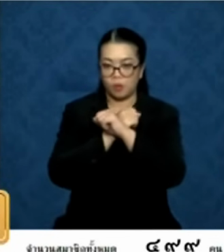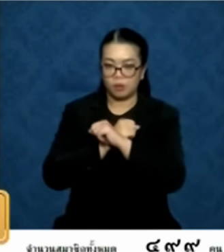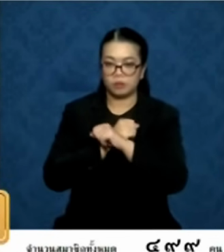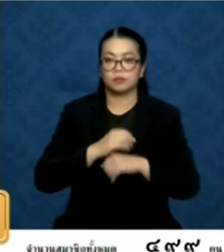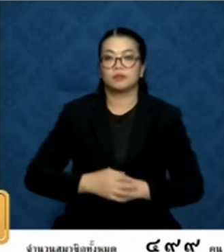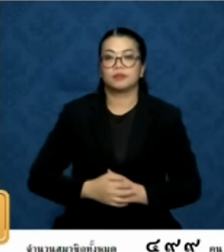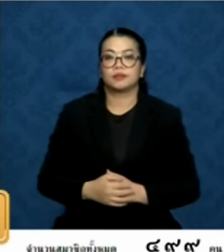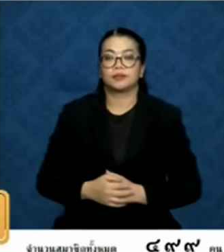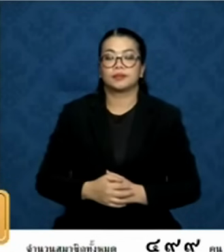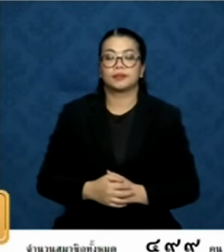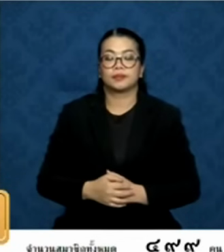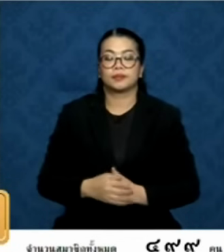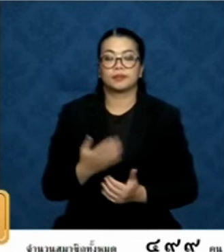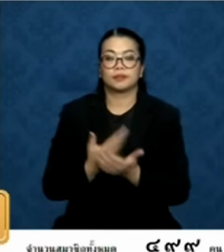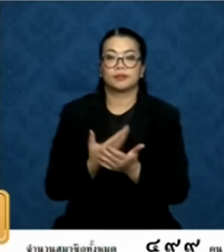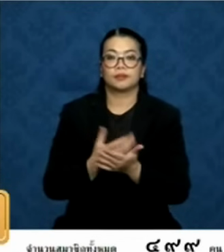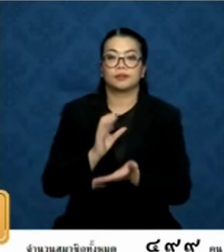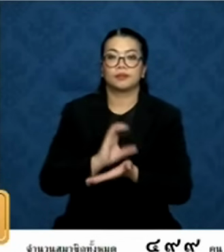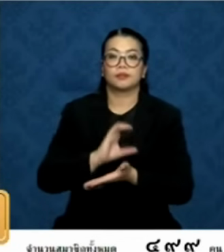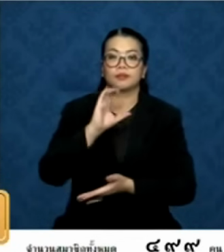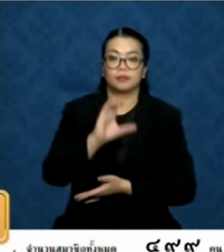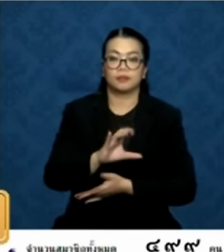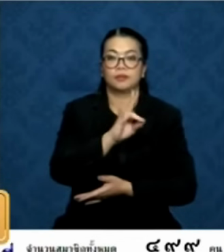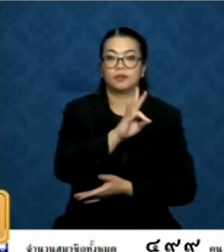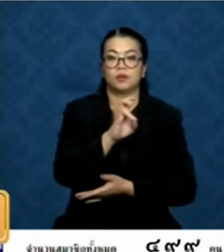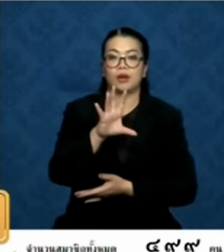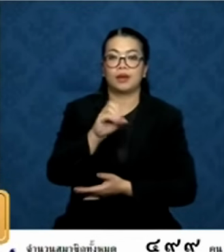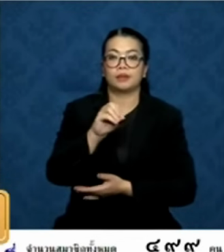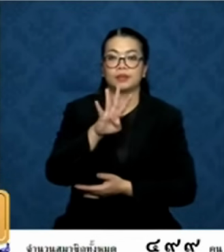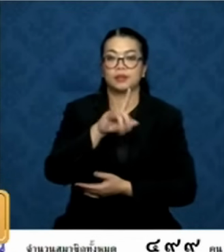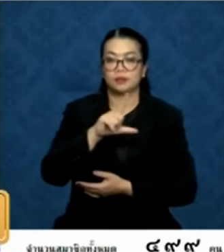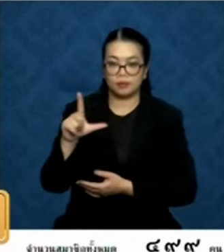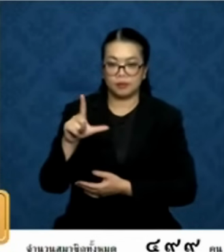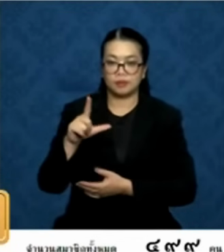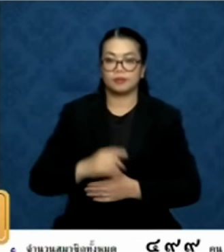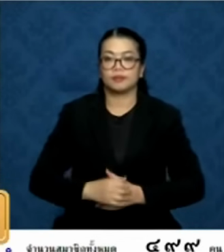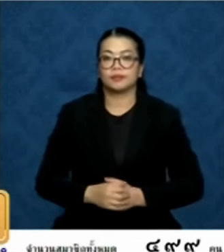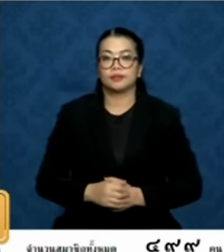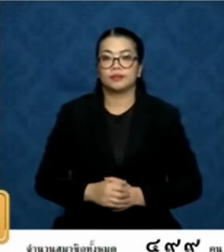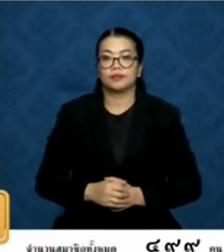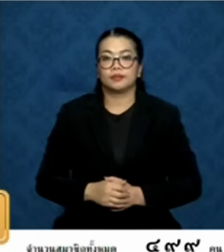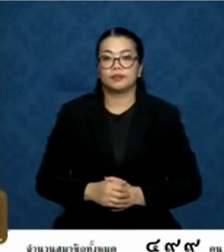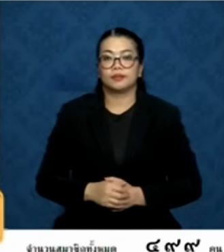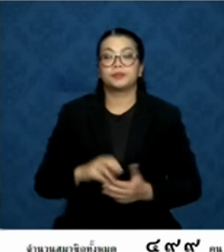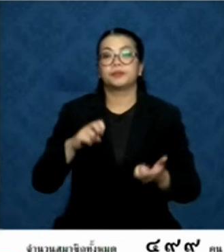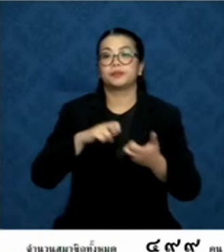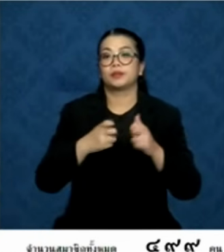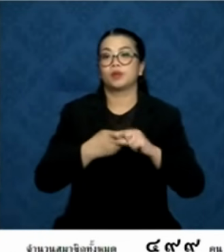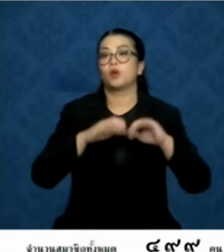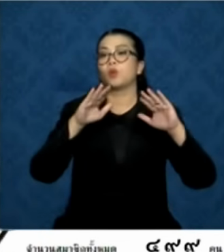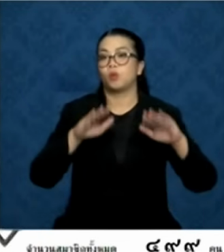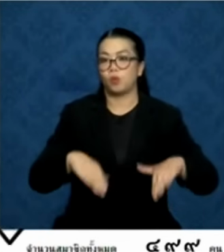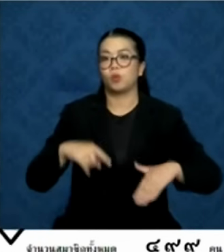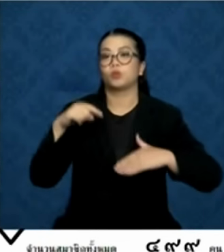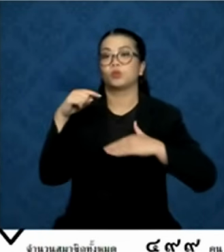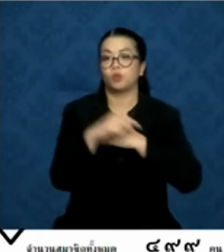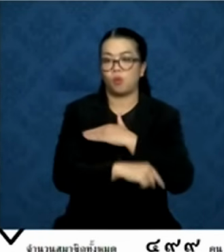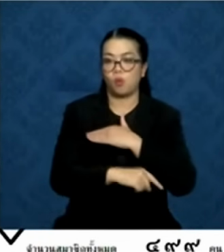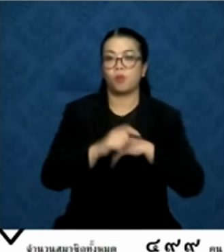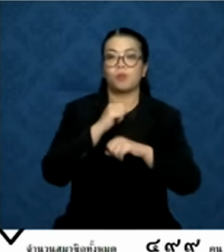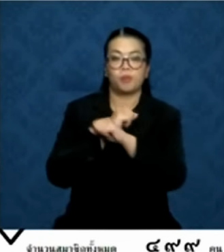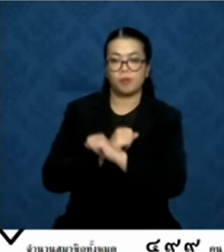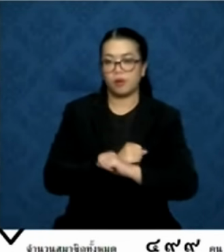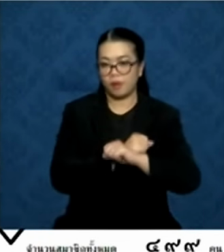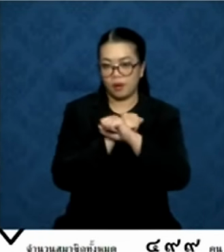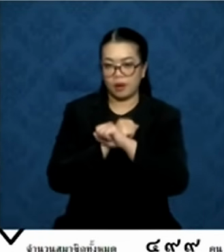อบงบประมาณ754ล้านบาทเ ื่อลดปัญหาการทุจริตในสังคมไทยโดย